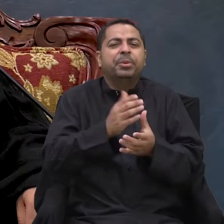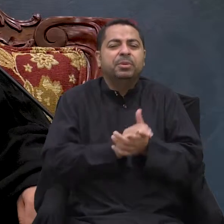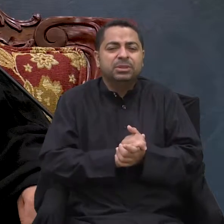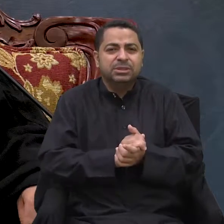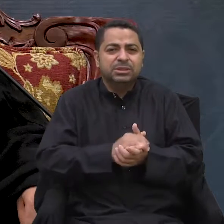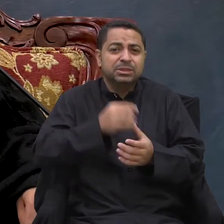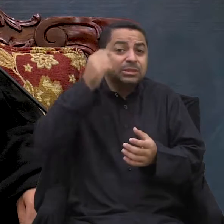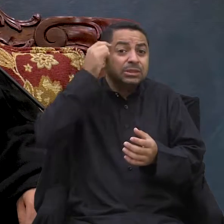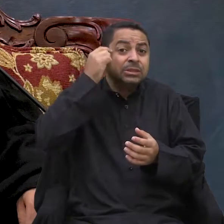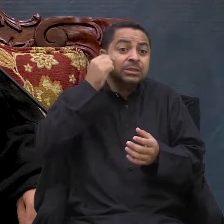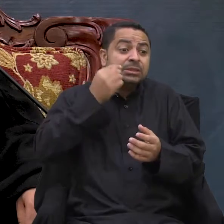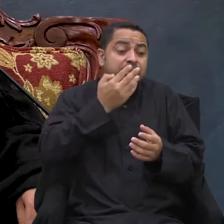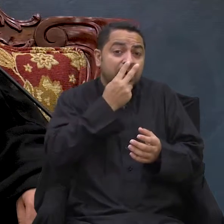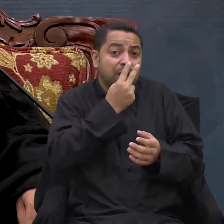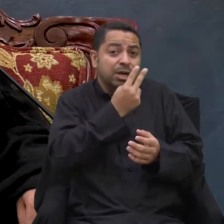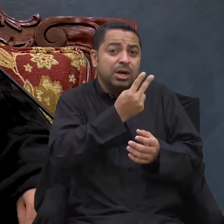صاب،